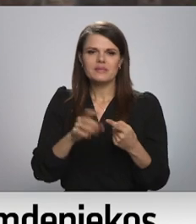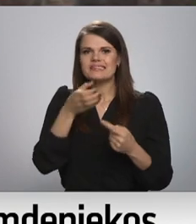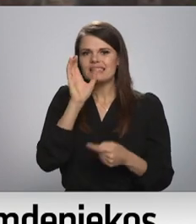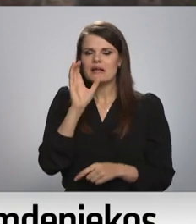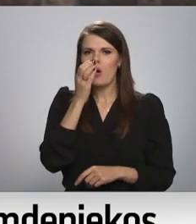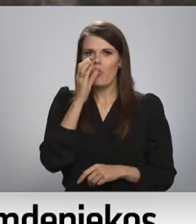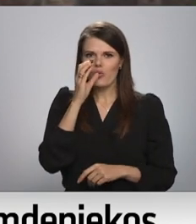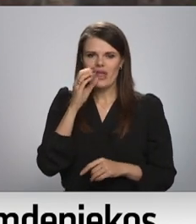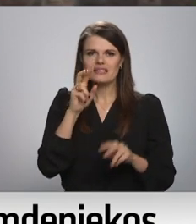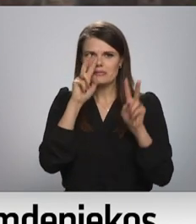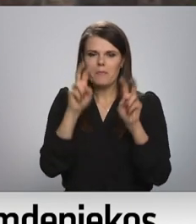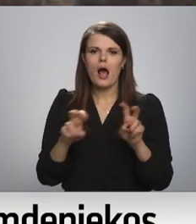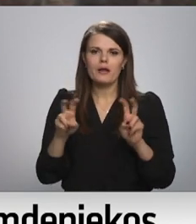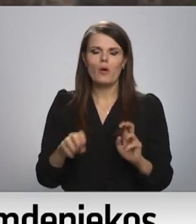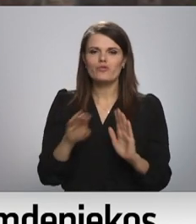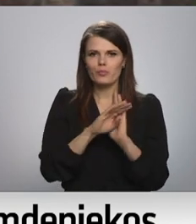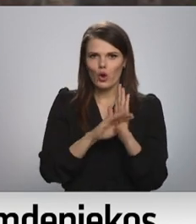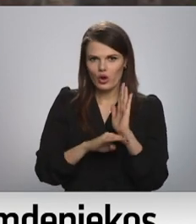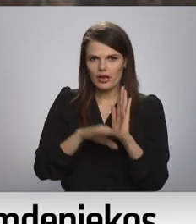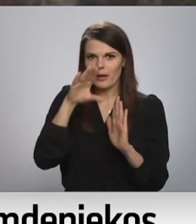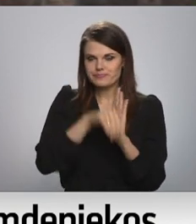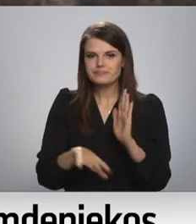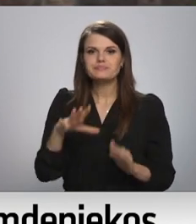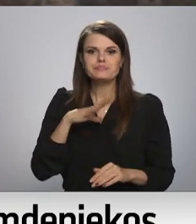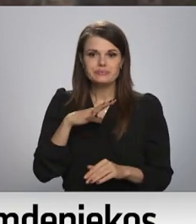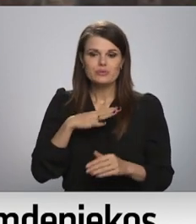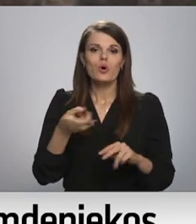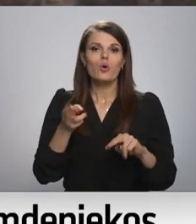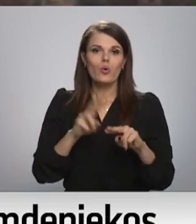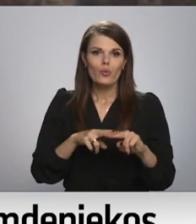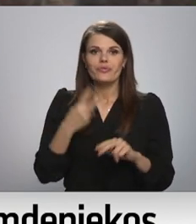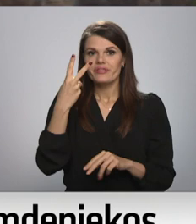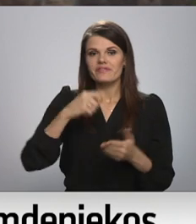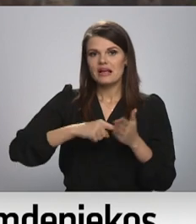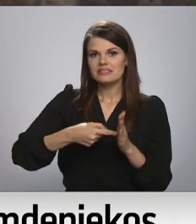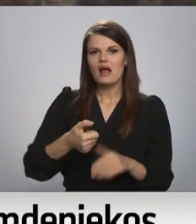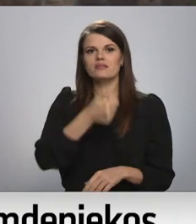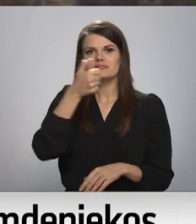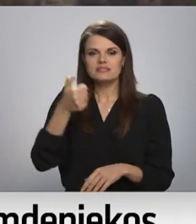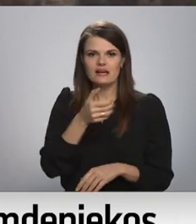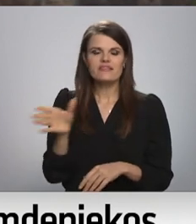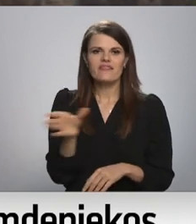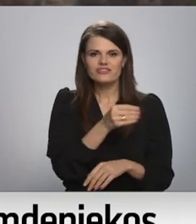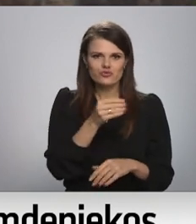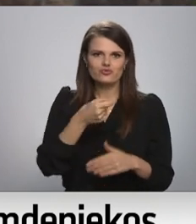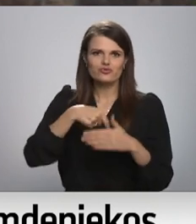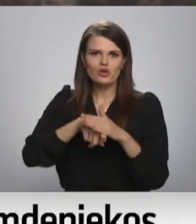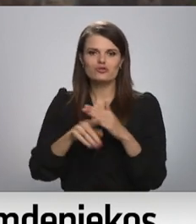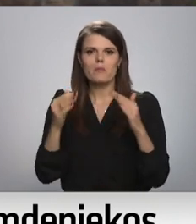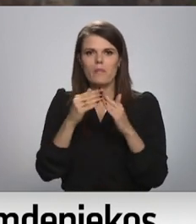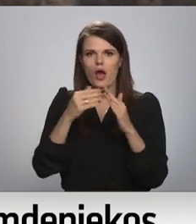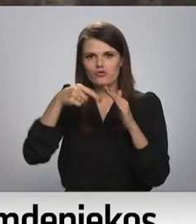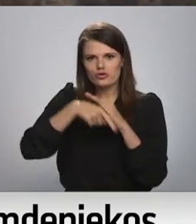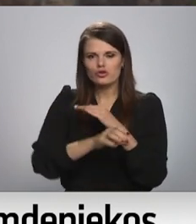dzeramā ūdens monitoringu programmu. Nu tā, un turklāt divas reizes gadā arī visu iekšējo māju